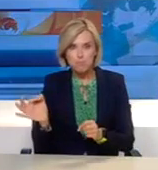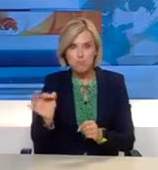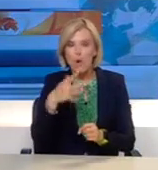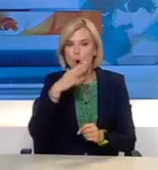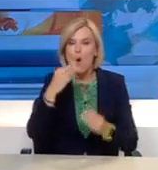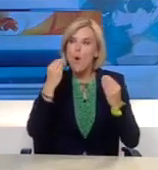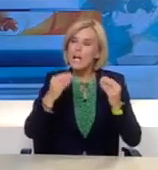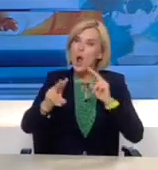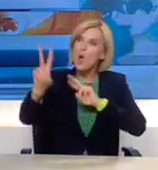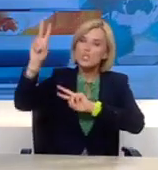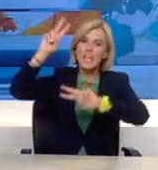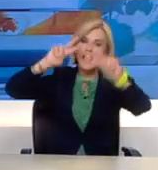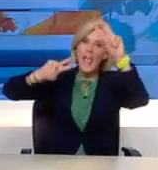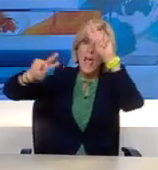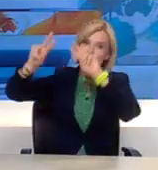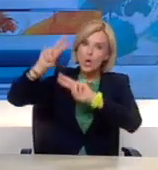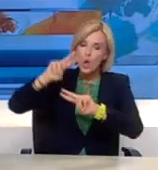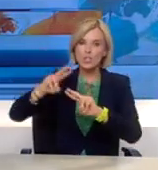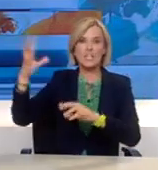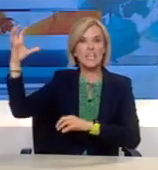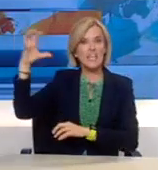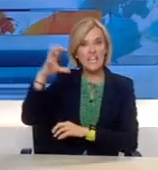ήλιος και η χαμηλή υγρασία.